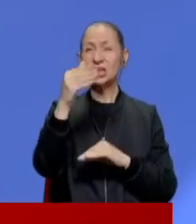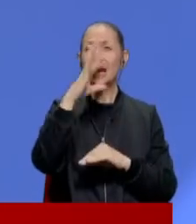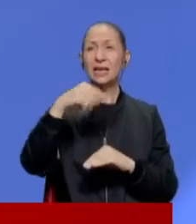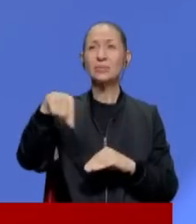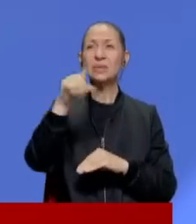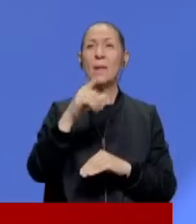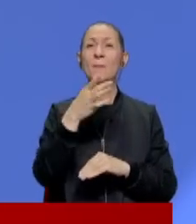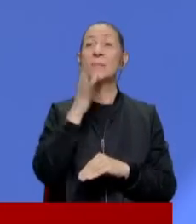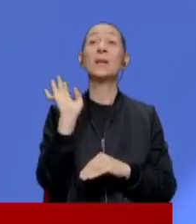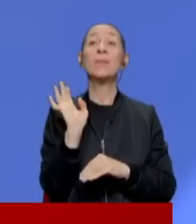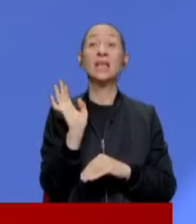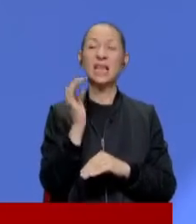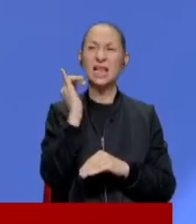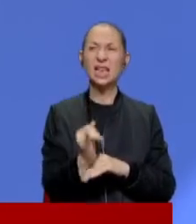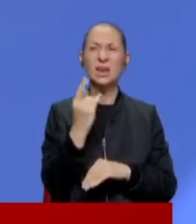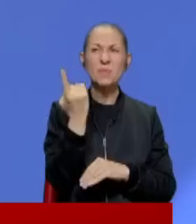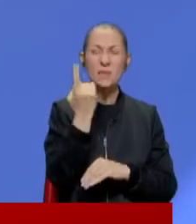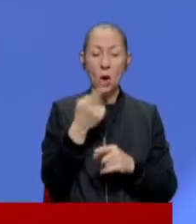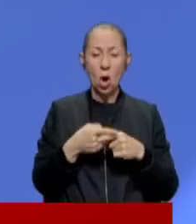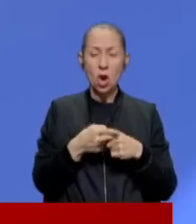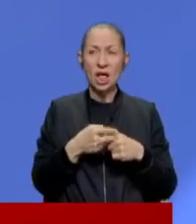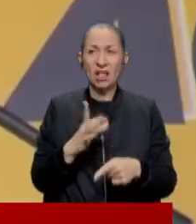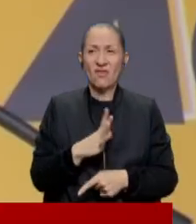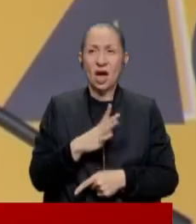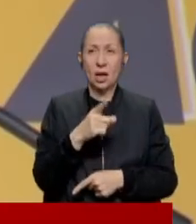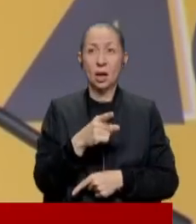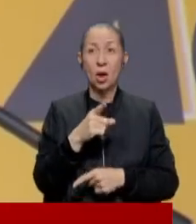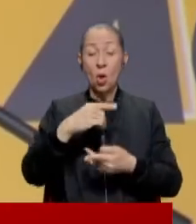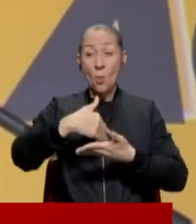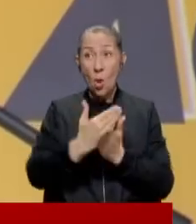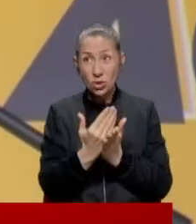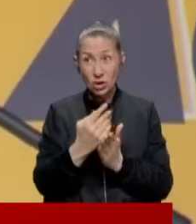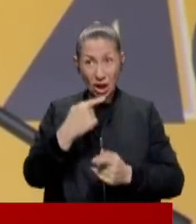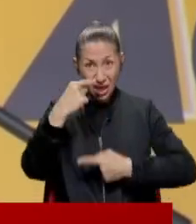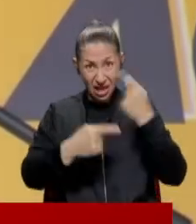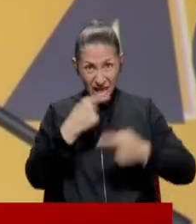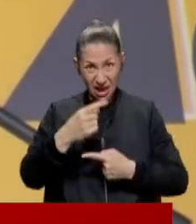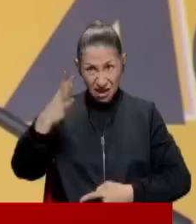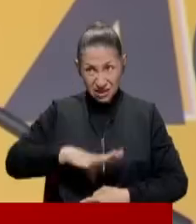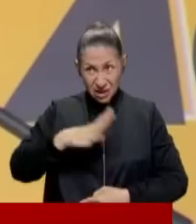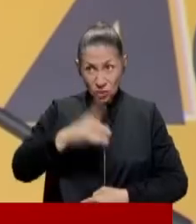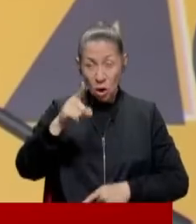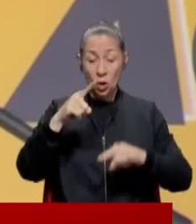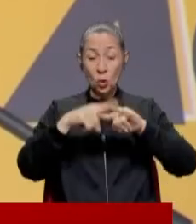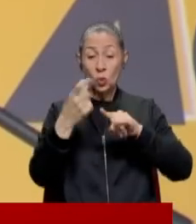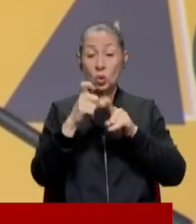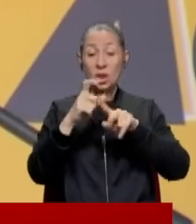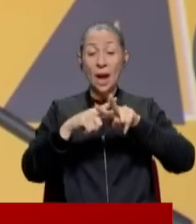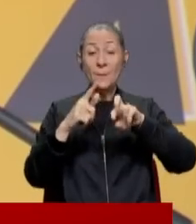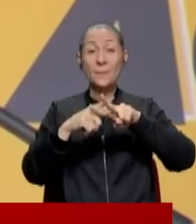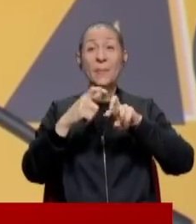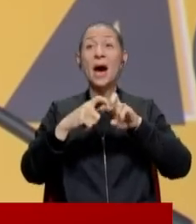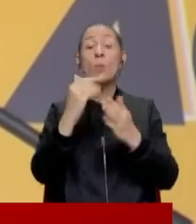kimsenin bilmediği kirli bir ortaklık kurdular Böylece ölümden bahsedilmek isteniyorsa Hüda Par'ın